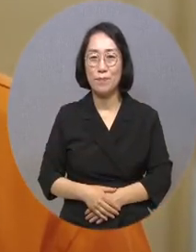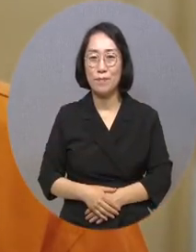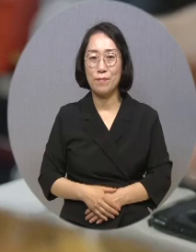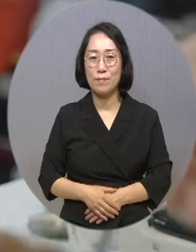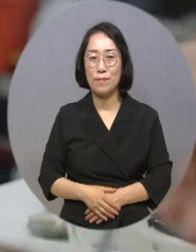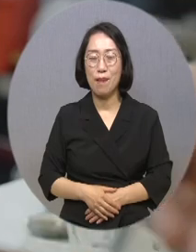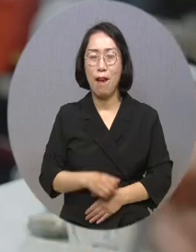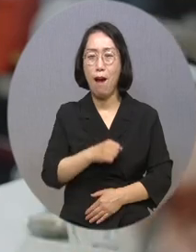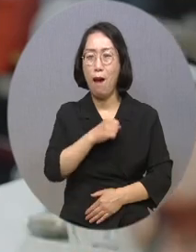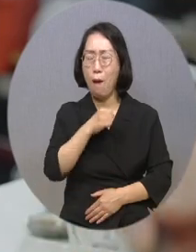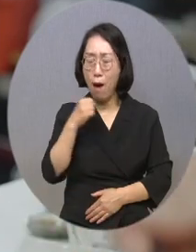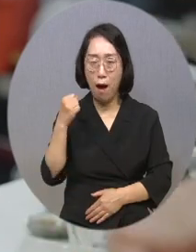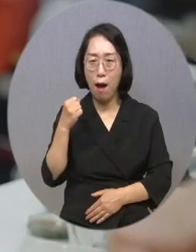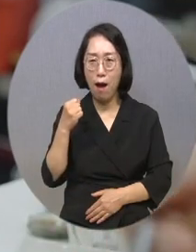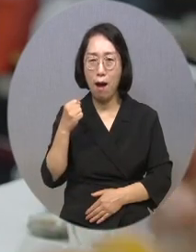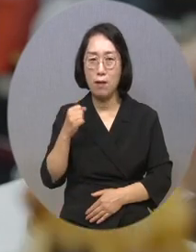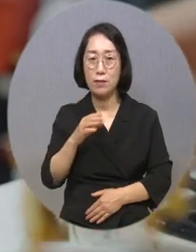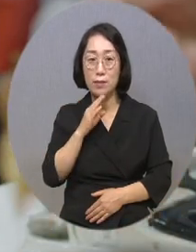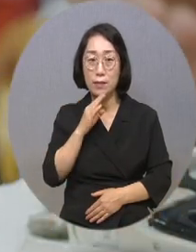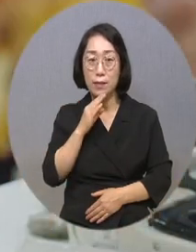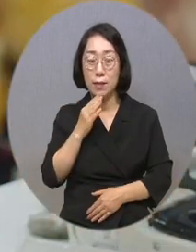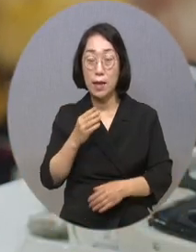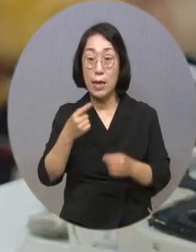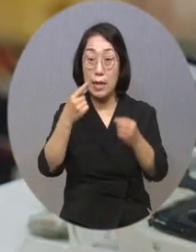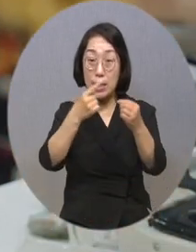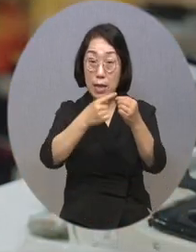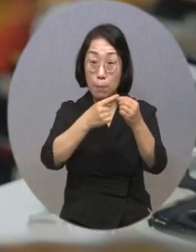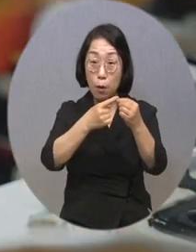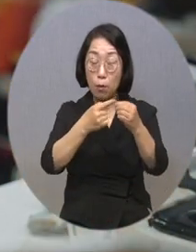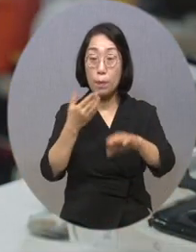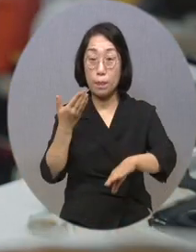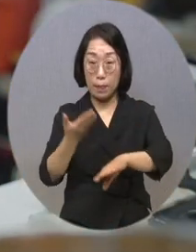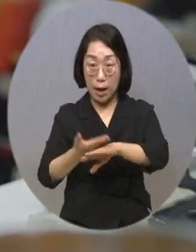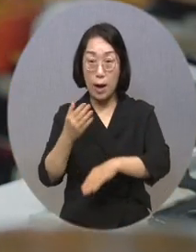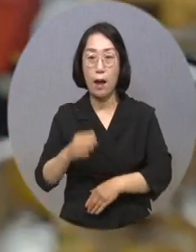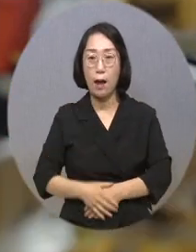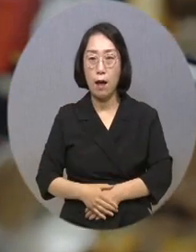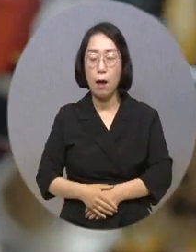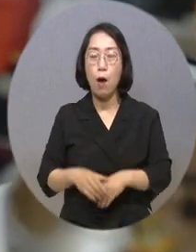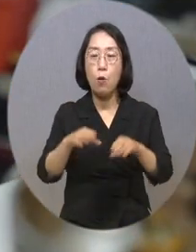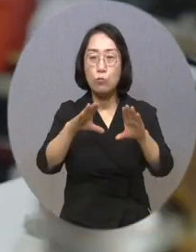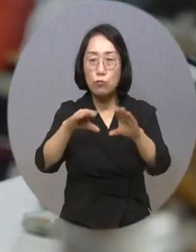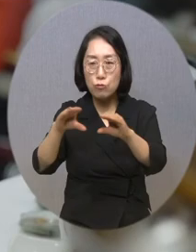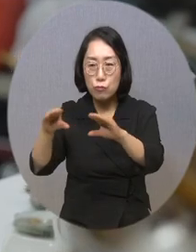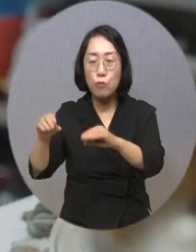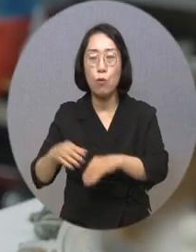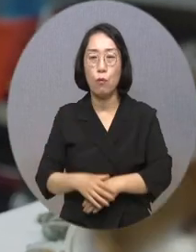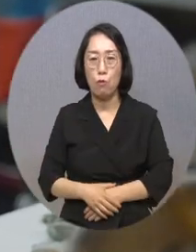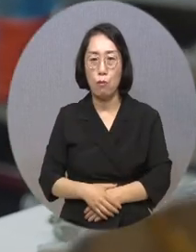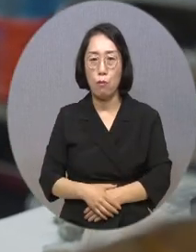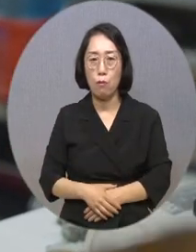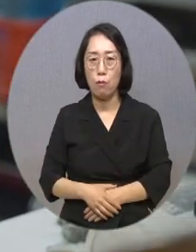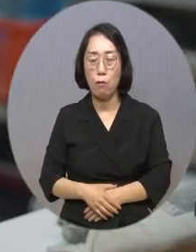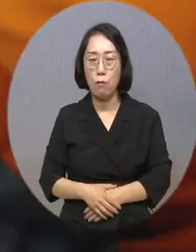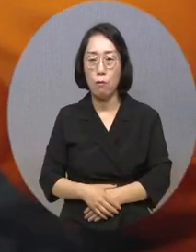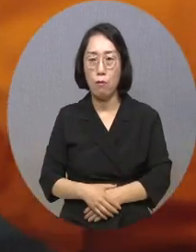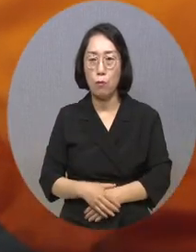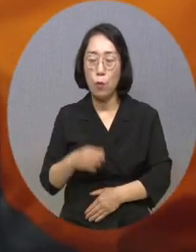어때? 1번 낙지볶음이랑 다른 게 낙지가 일단 엄청 부드럽고 그리고 양념이 별로 안